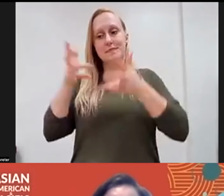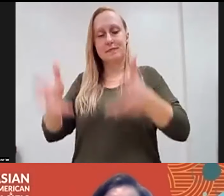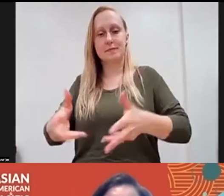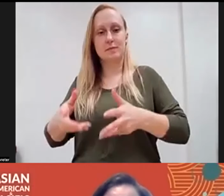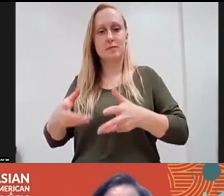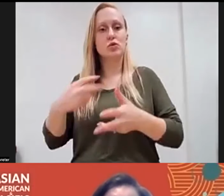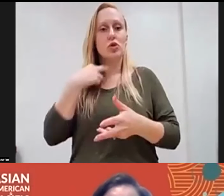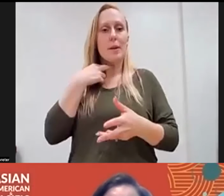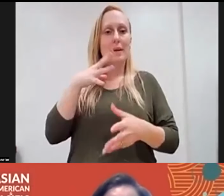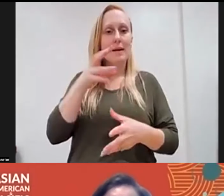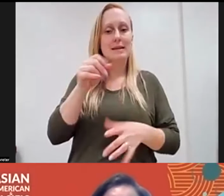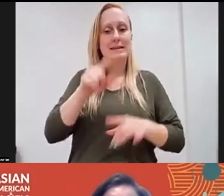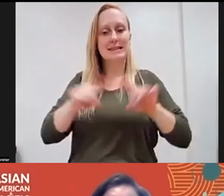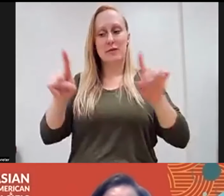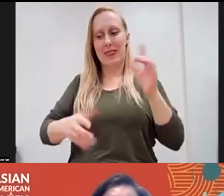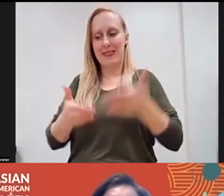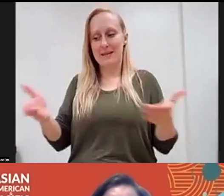أوريغون.